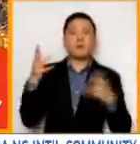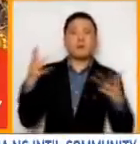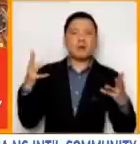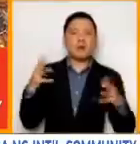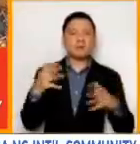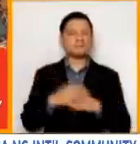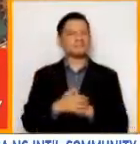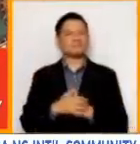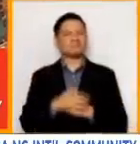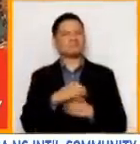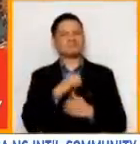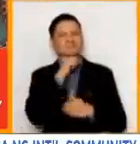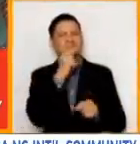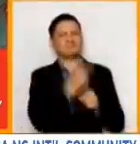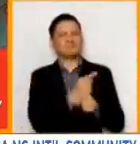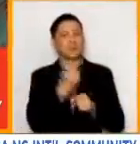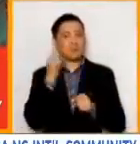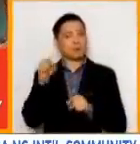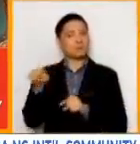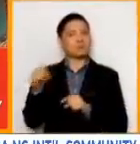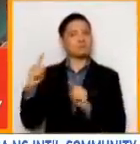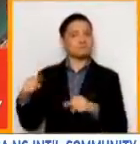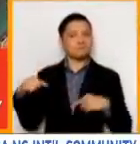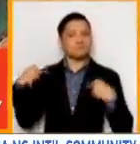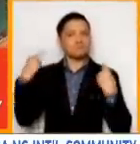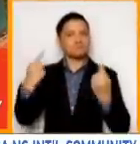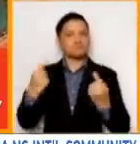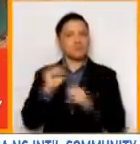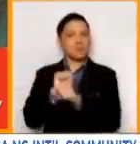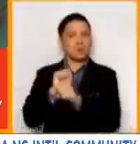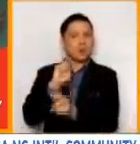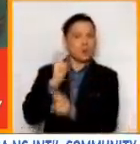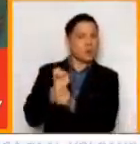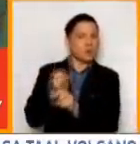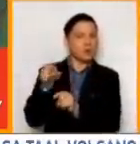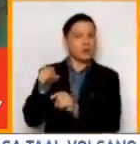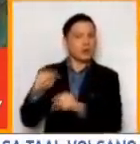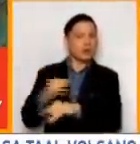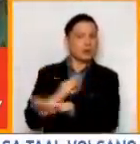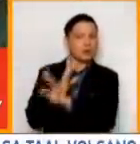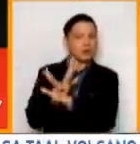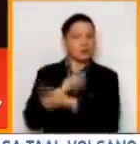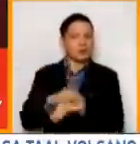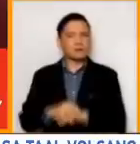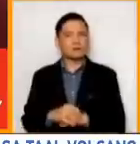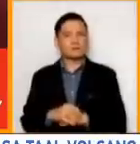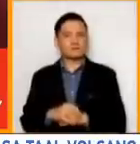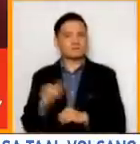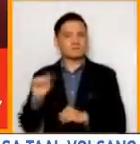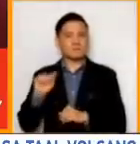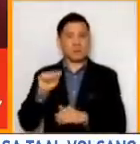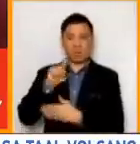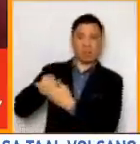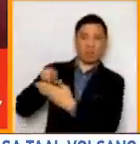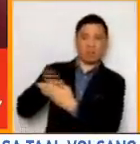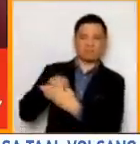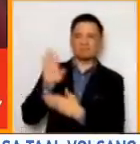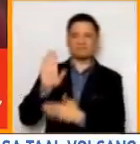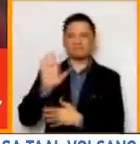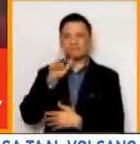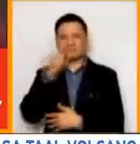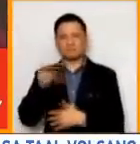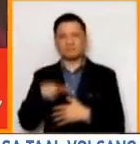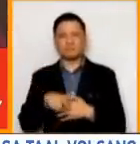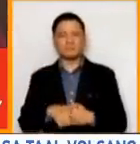suffering and working hard doon sa Davao City. So hindi pwedeng basta ganun na lang. Sinisika pa naming kunin ang panig